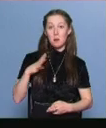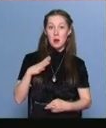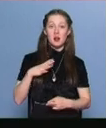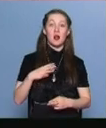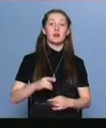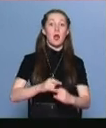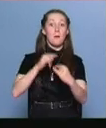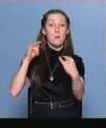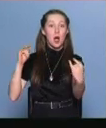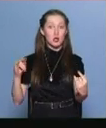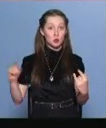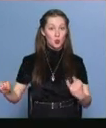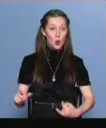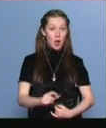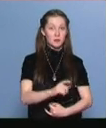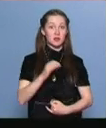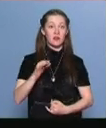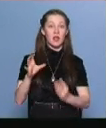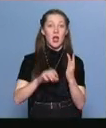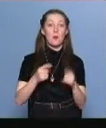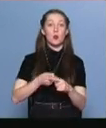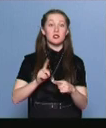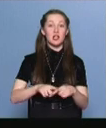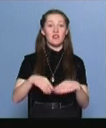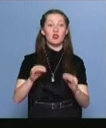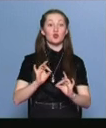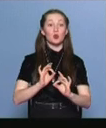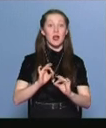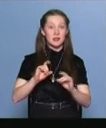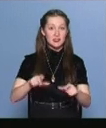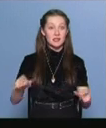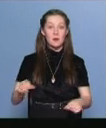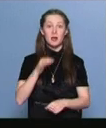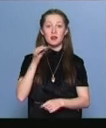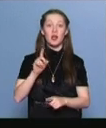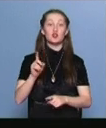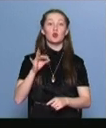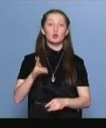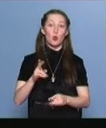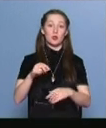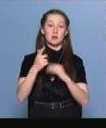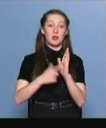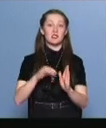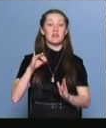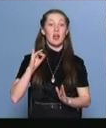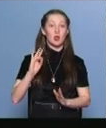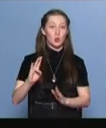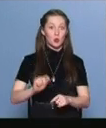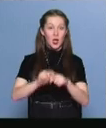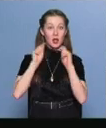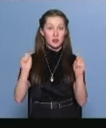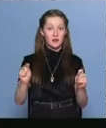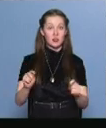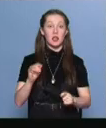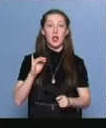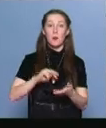мосту. После этого он подтвердил журналистам сроки официального открытия объекта 17 июля. Проект серьезный, сказал он,